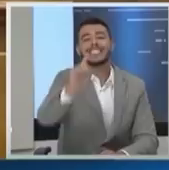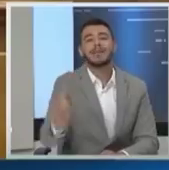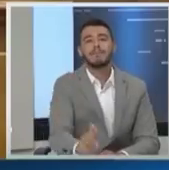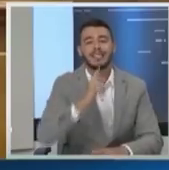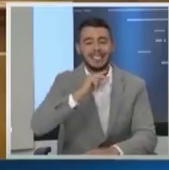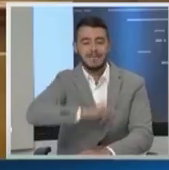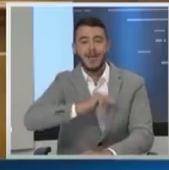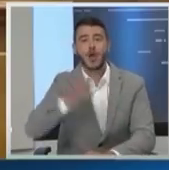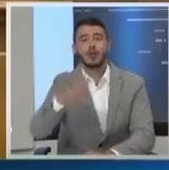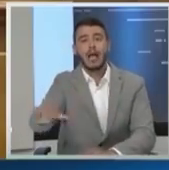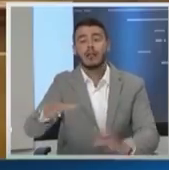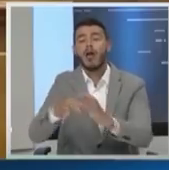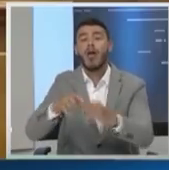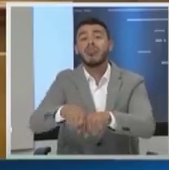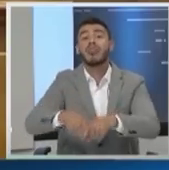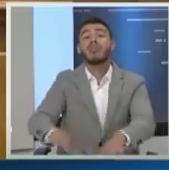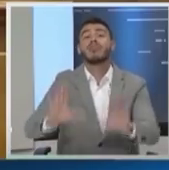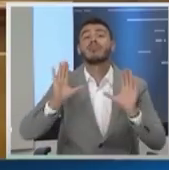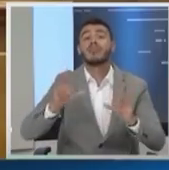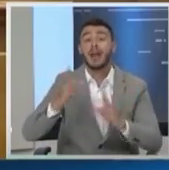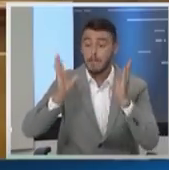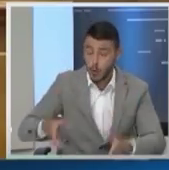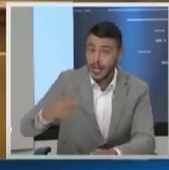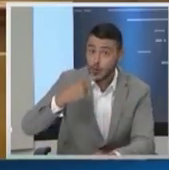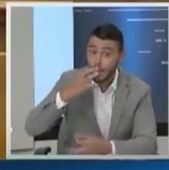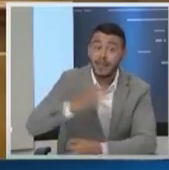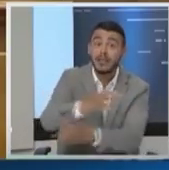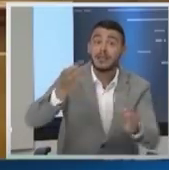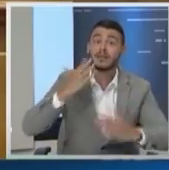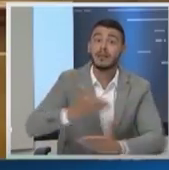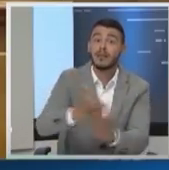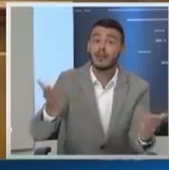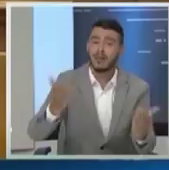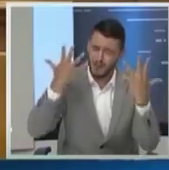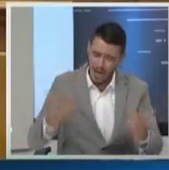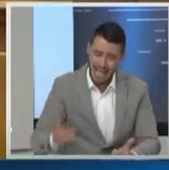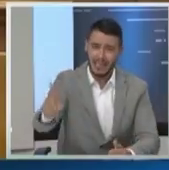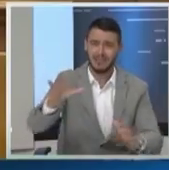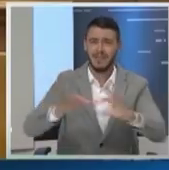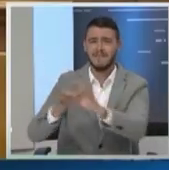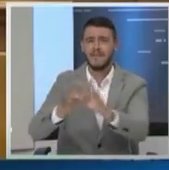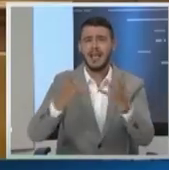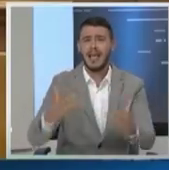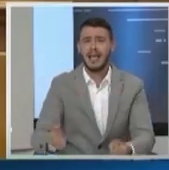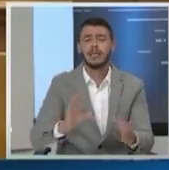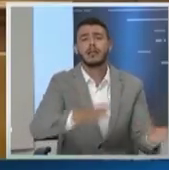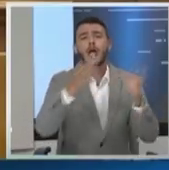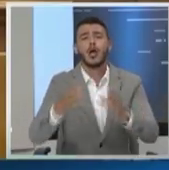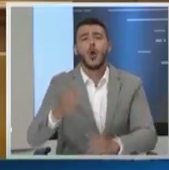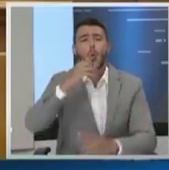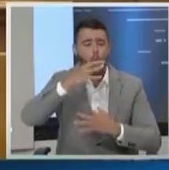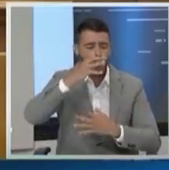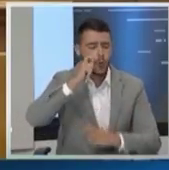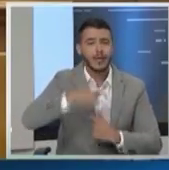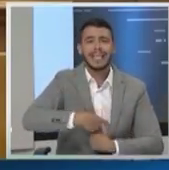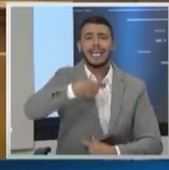Χριστοφοράκου? Μπορείτε να το ισχυριστείτε? Μπορείτε να ισχυριστείτε το ίδιο για τον κύριο Φρουζή και